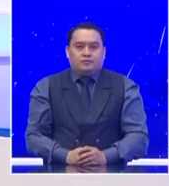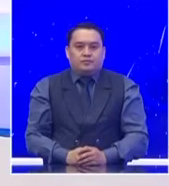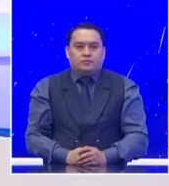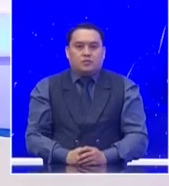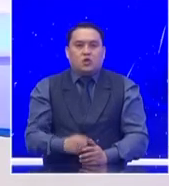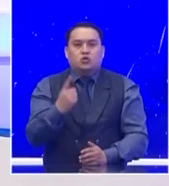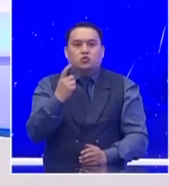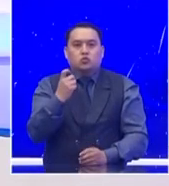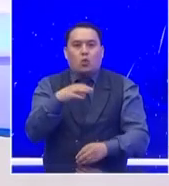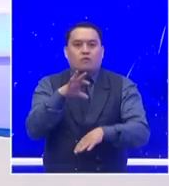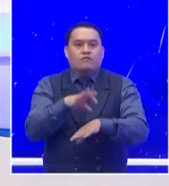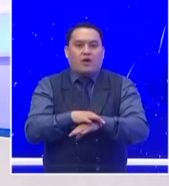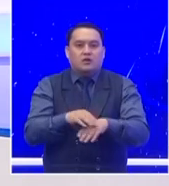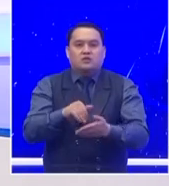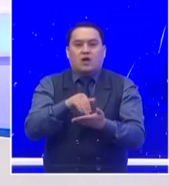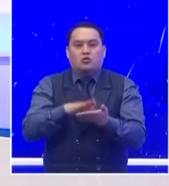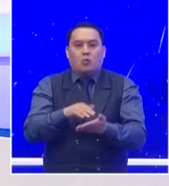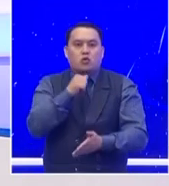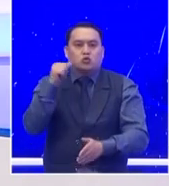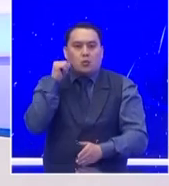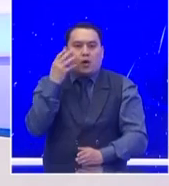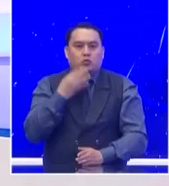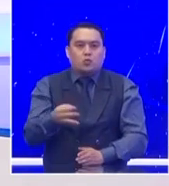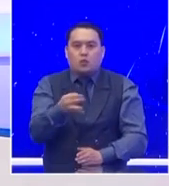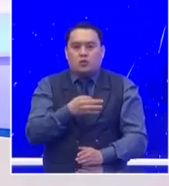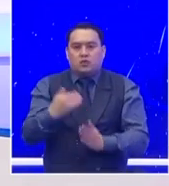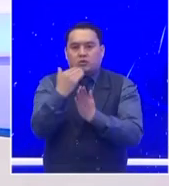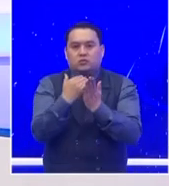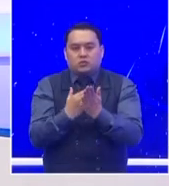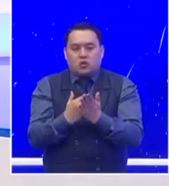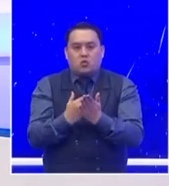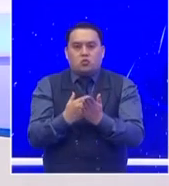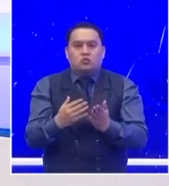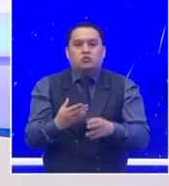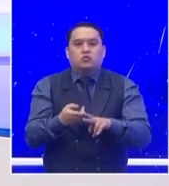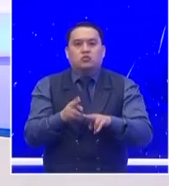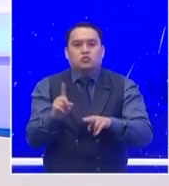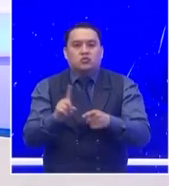Более 100 коррупционных фактов зарегистрировано в прошлом году в Алматинской области. Статистика